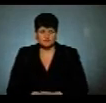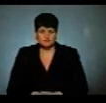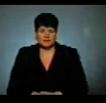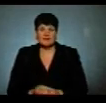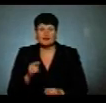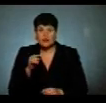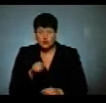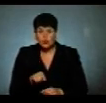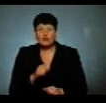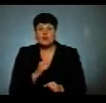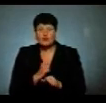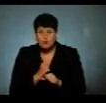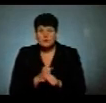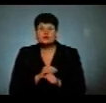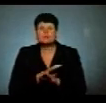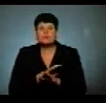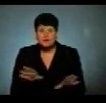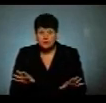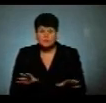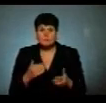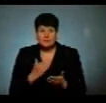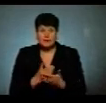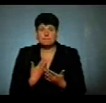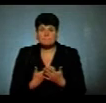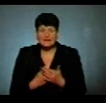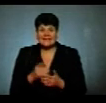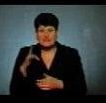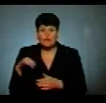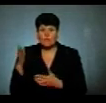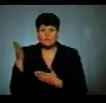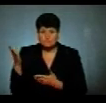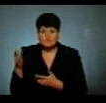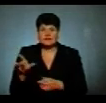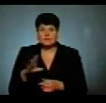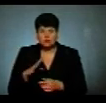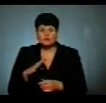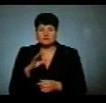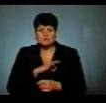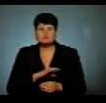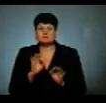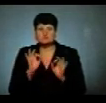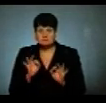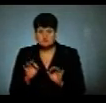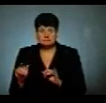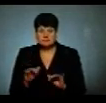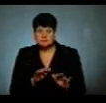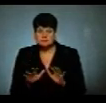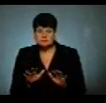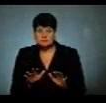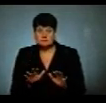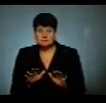того не робиться, щоб їх тут не було. Тому що ми маємо приклад європейських країн. Там, де були вжиті необхідні